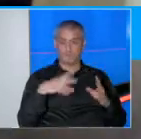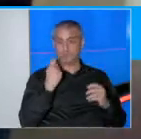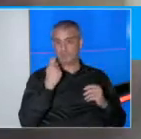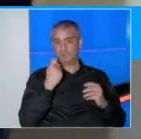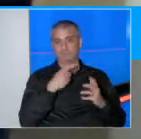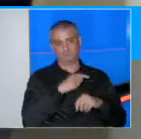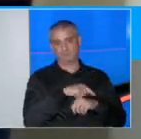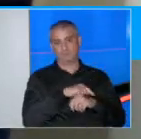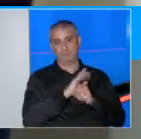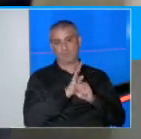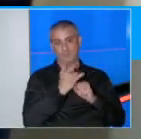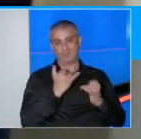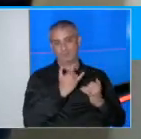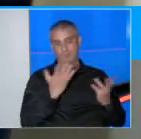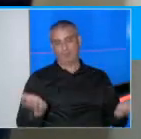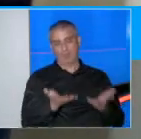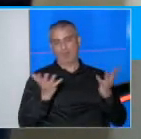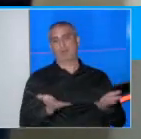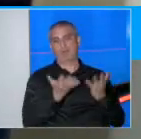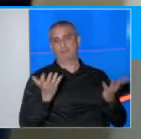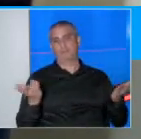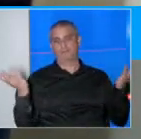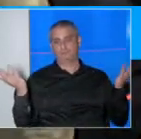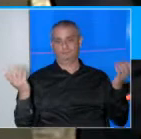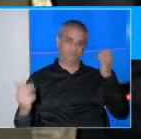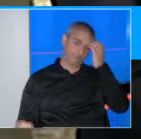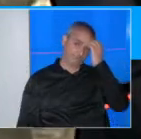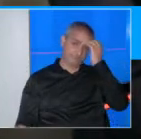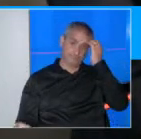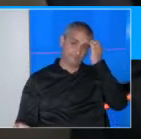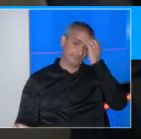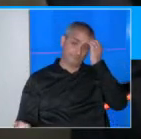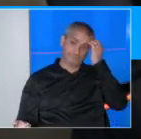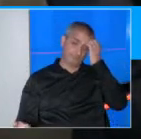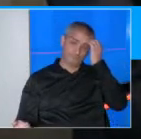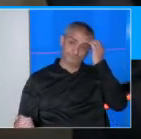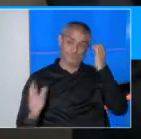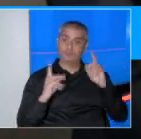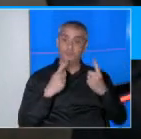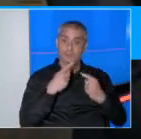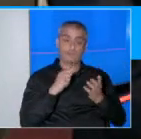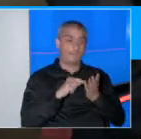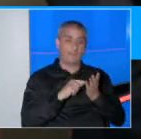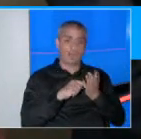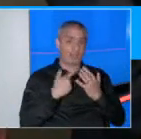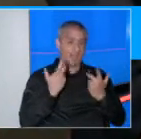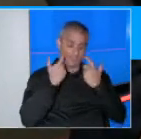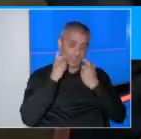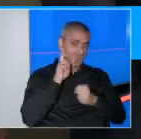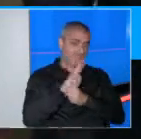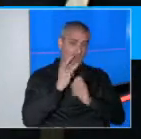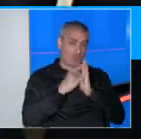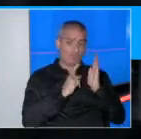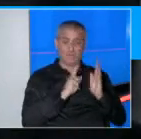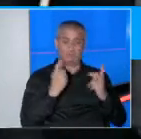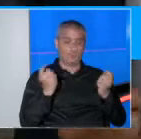כסף בזמן הקורונה, ועכשיו צריכים איכשהו לחדש את קשריהם. מה שקורה זה שמכיוון שאין אכיפה על חוק